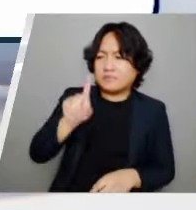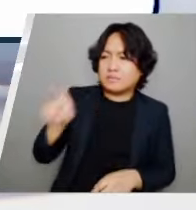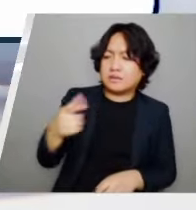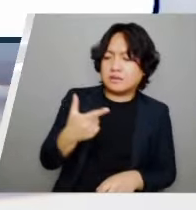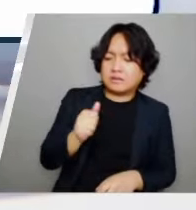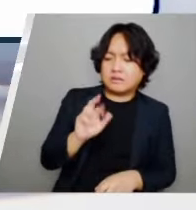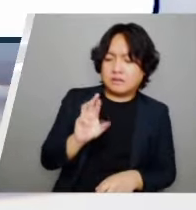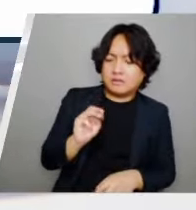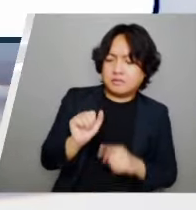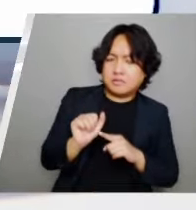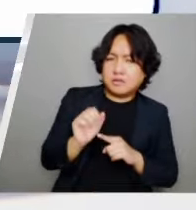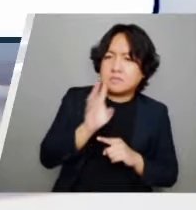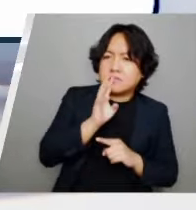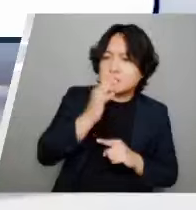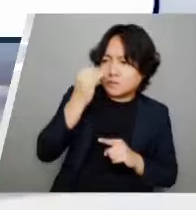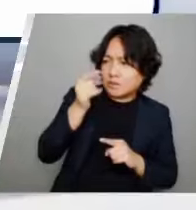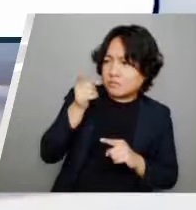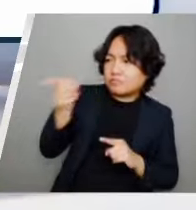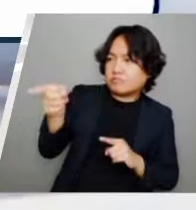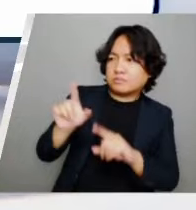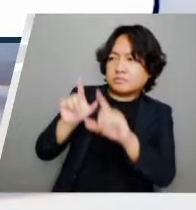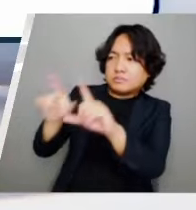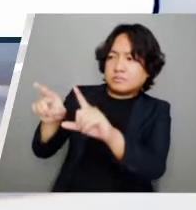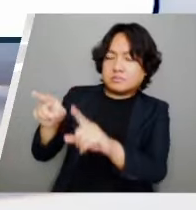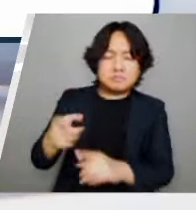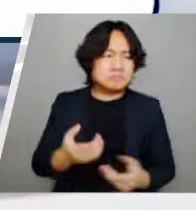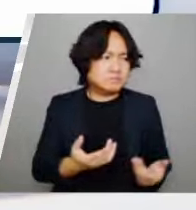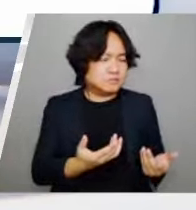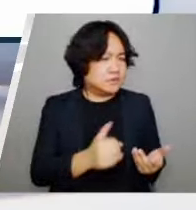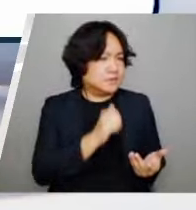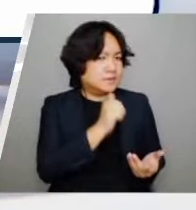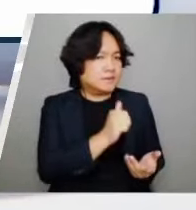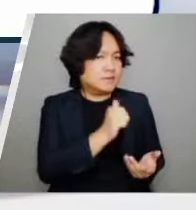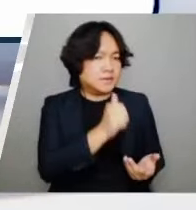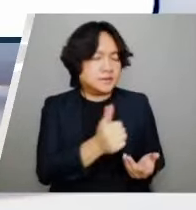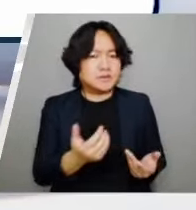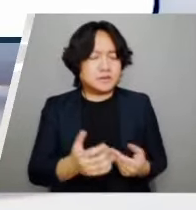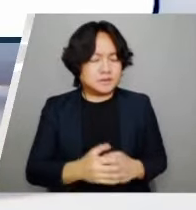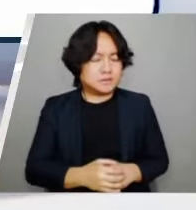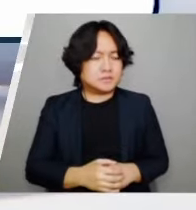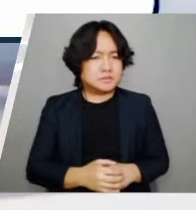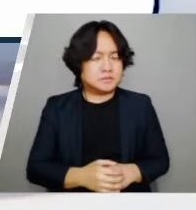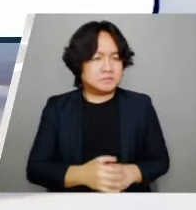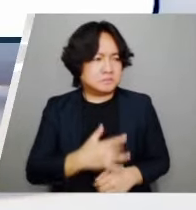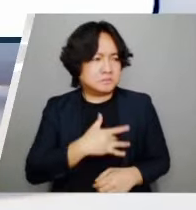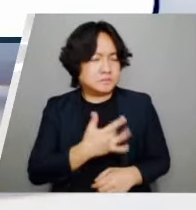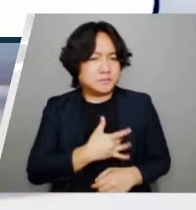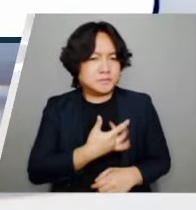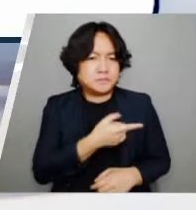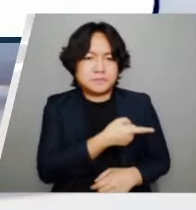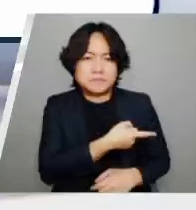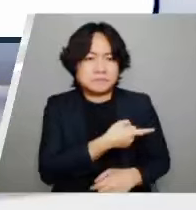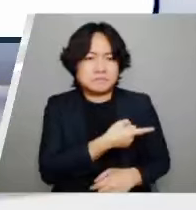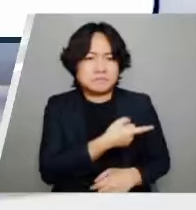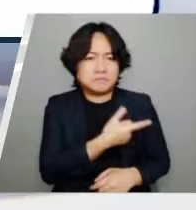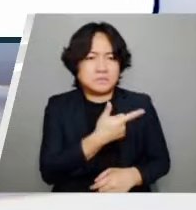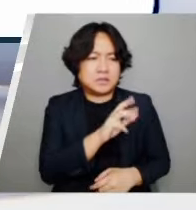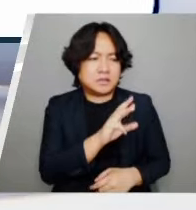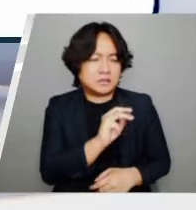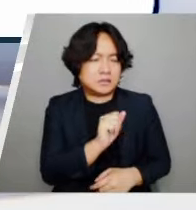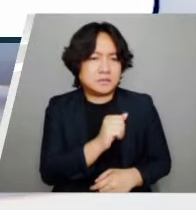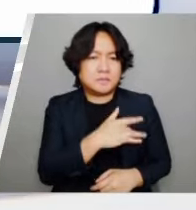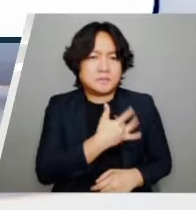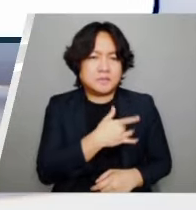ang tingin ko po eh talagang ah Ano na po si Ma'am ah confused na po siya sa mga